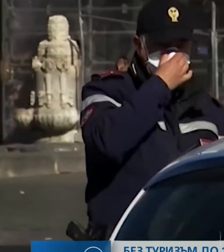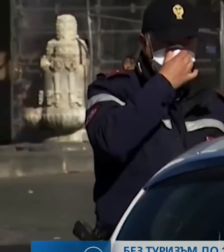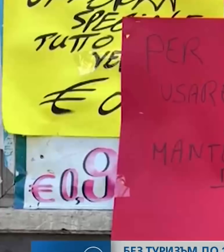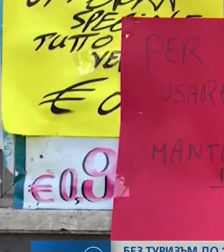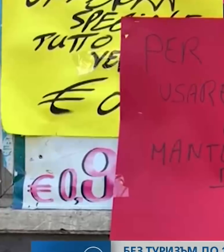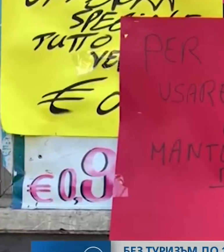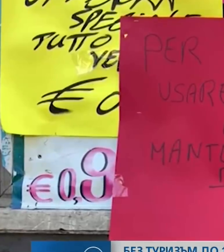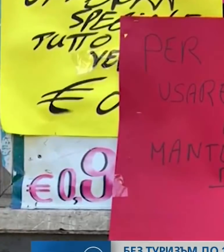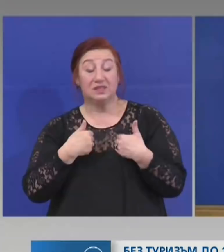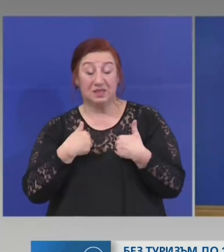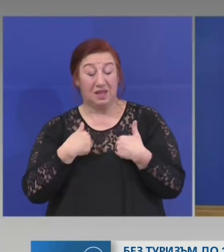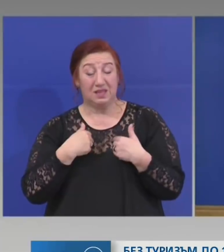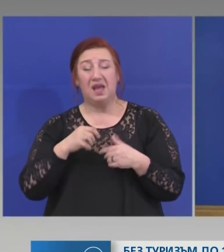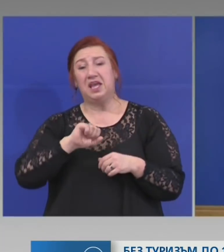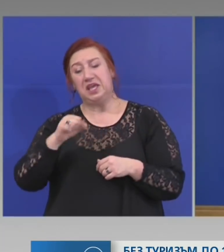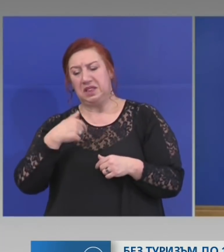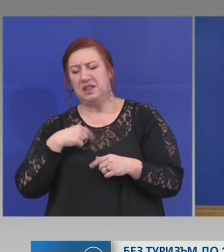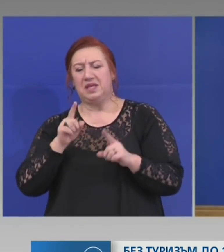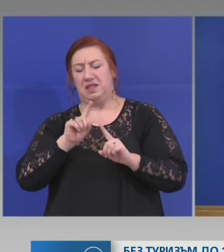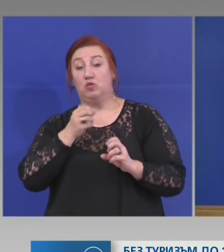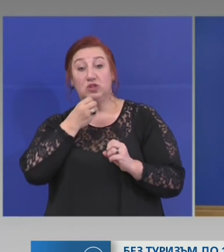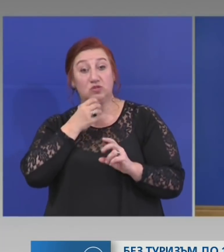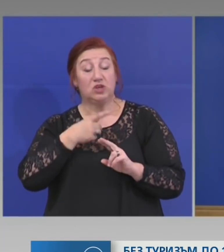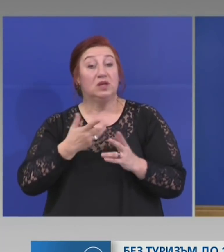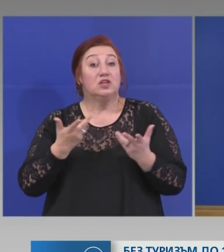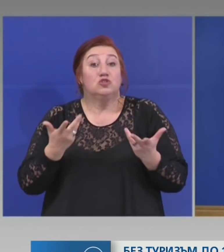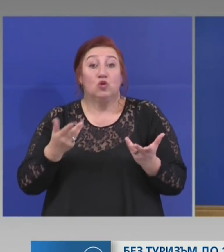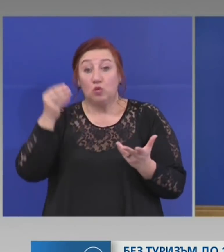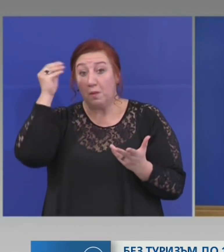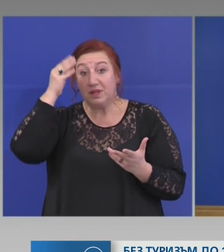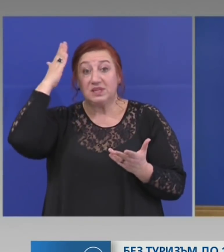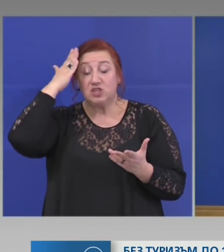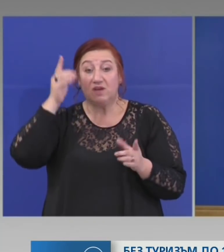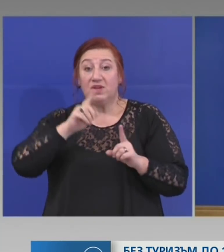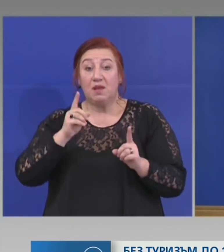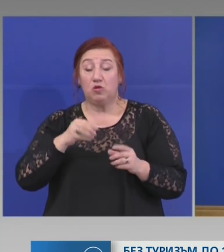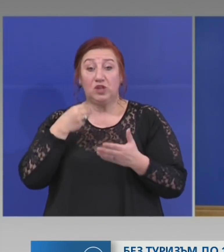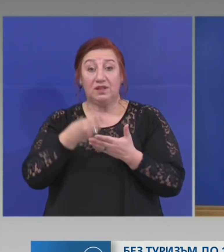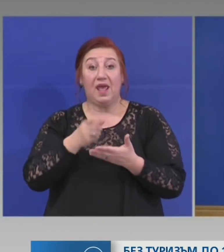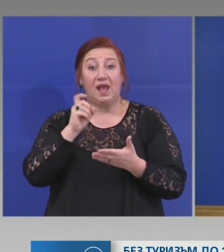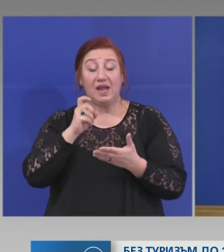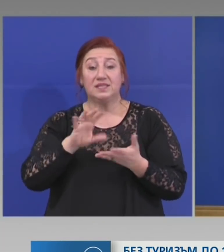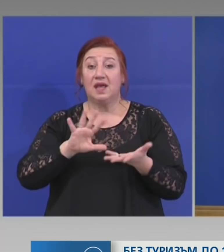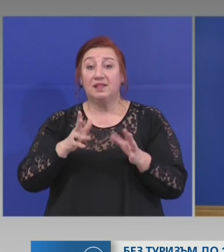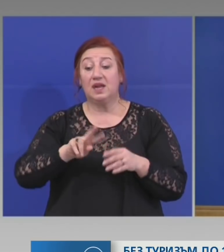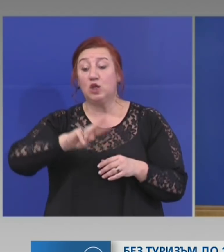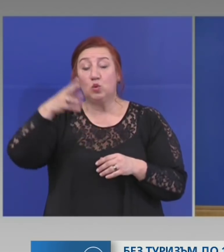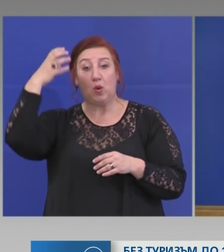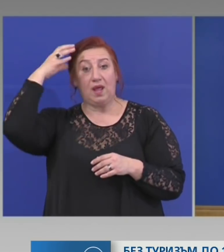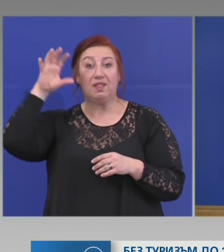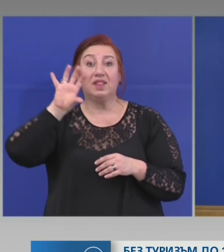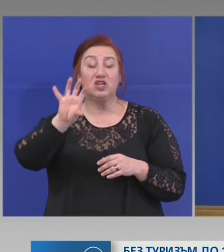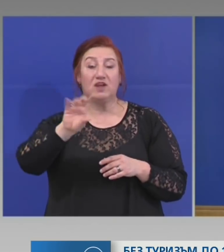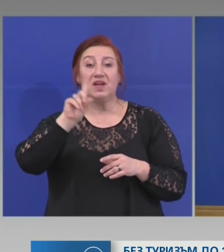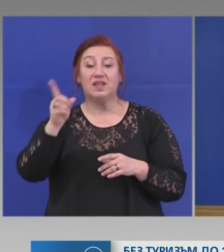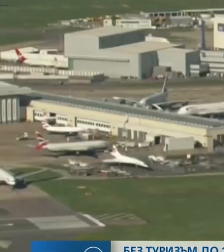на държавата, в която са. Българска държава не може да гарантира дали някоя друга държава няма да затвори сухопътните или въздушните